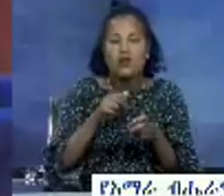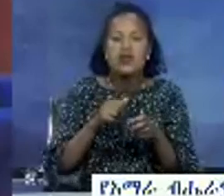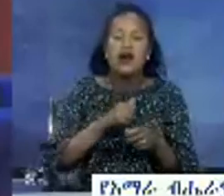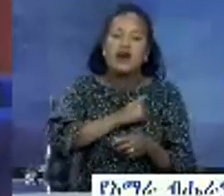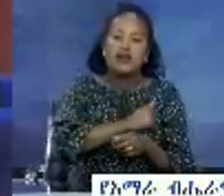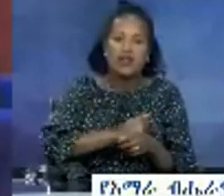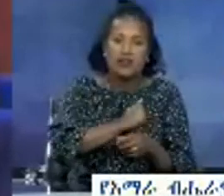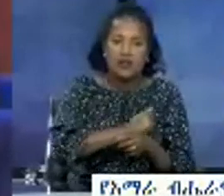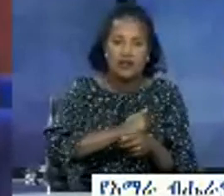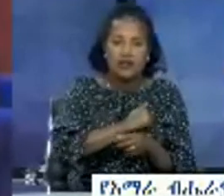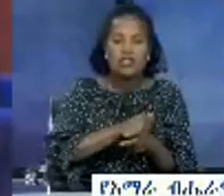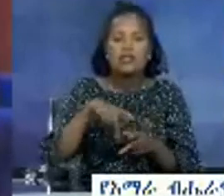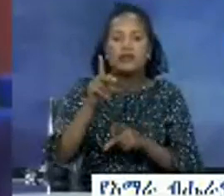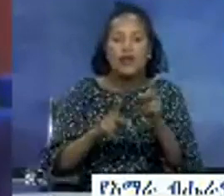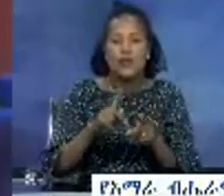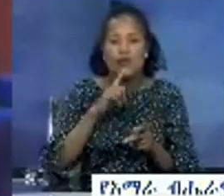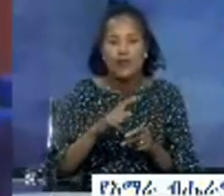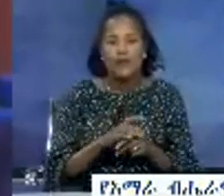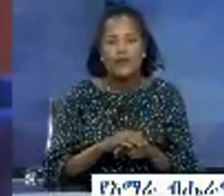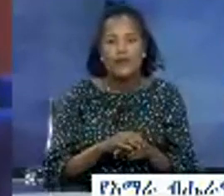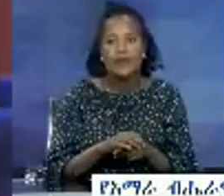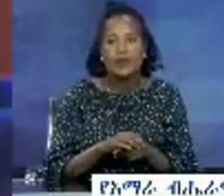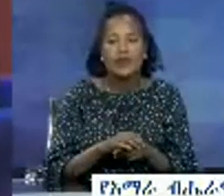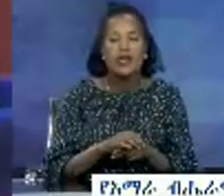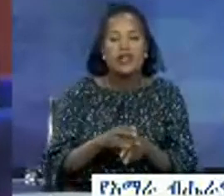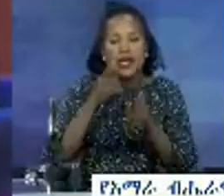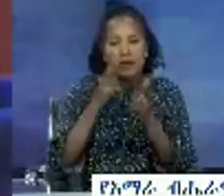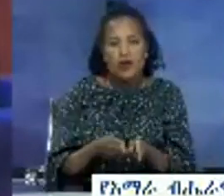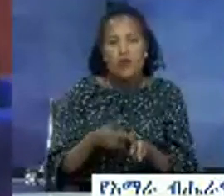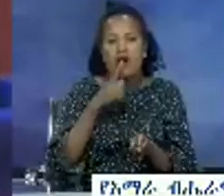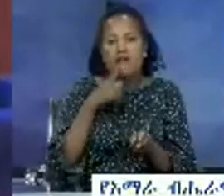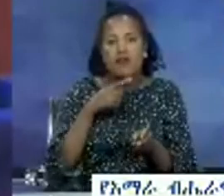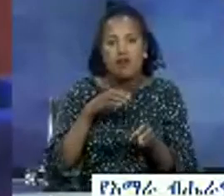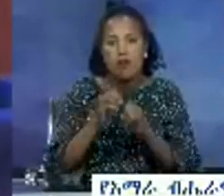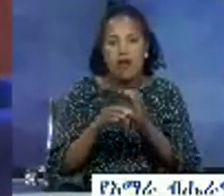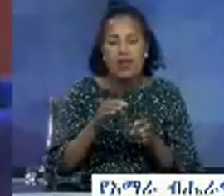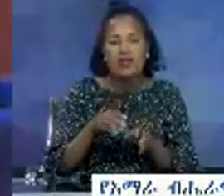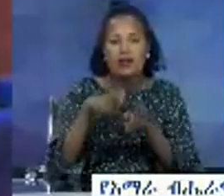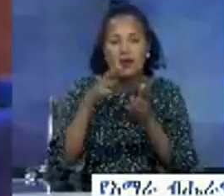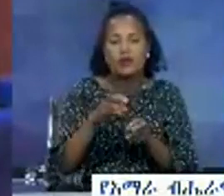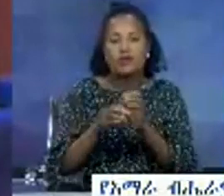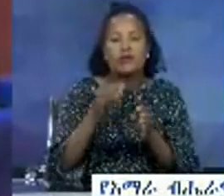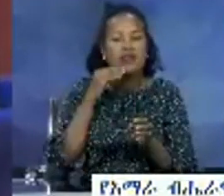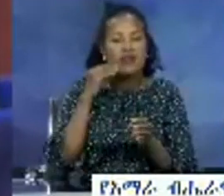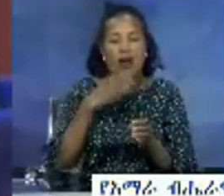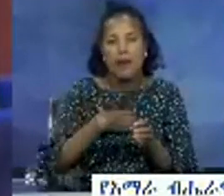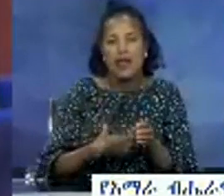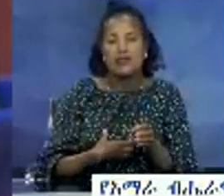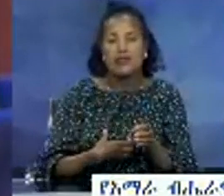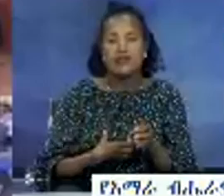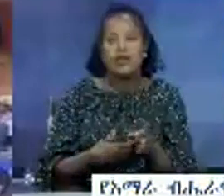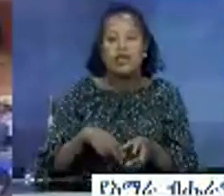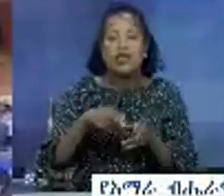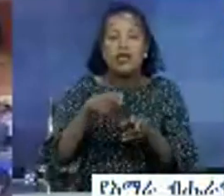አዛኝ ህዝብ ነው። የተከበሩ አፈ ጉባኤ፣ የተከበራቸው የምክር ቤት አባላት፣